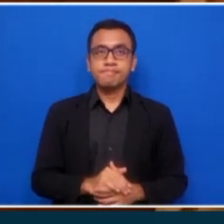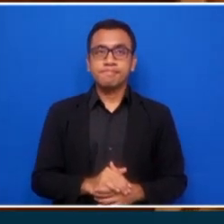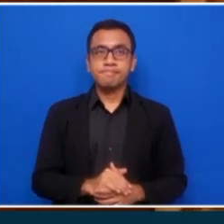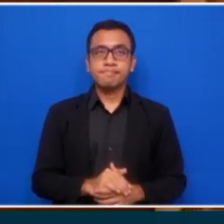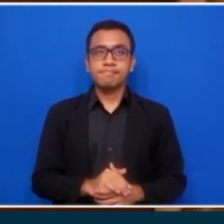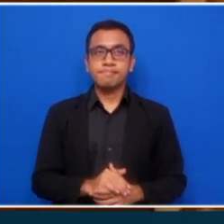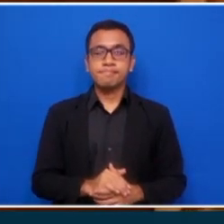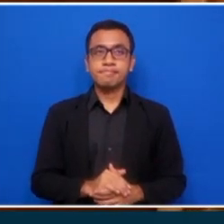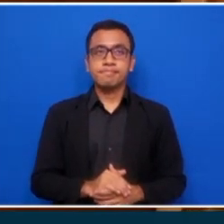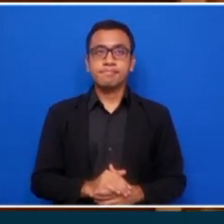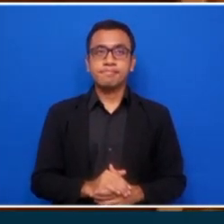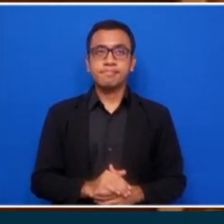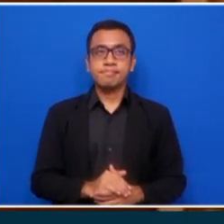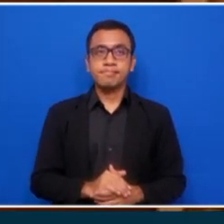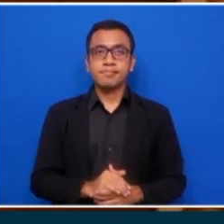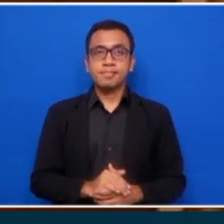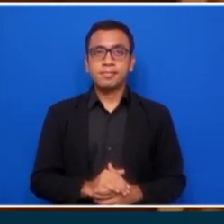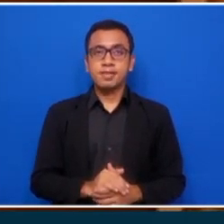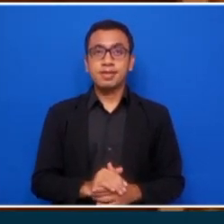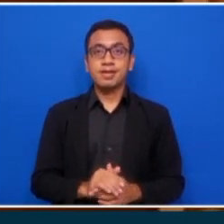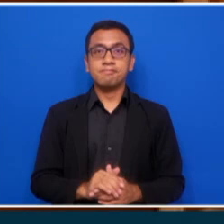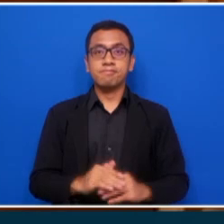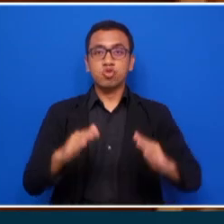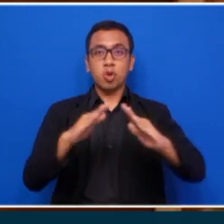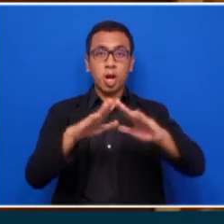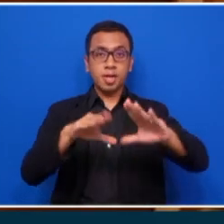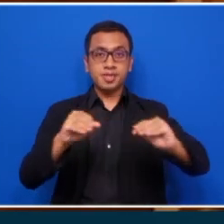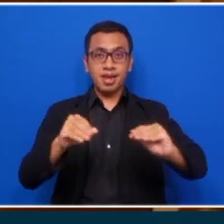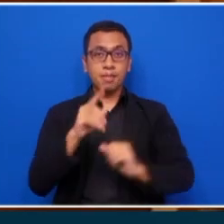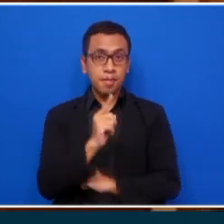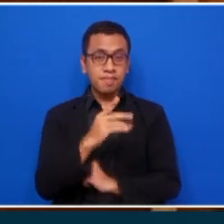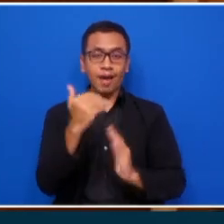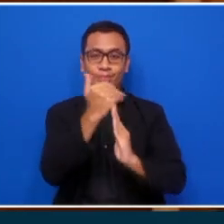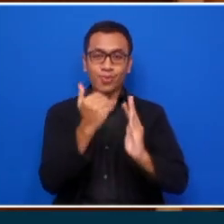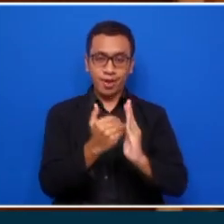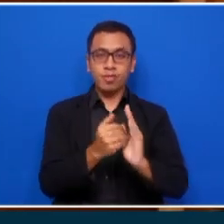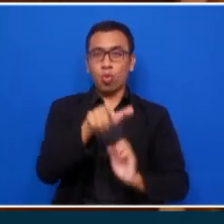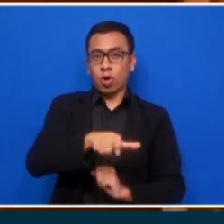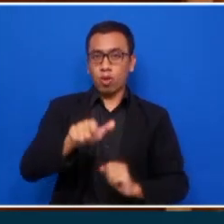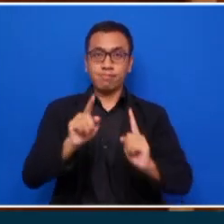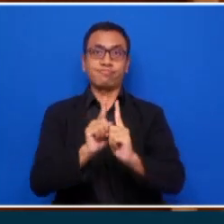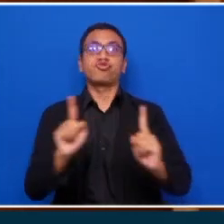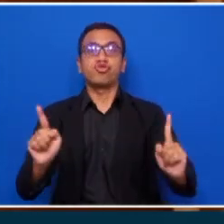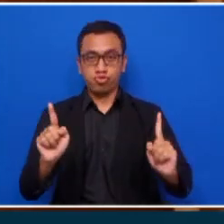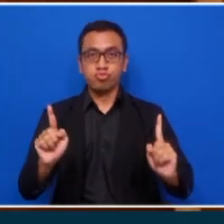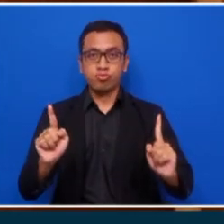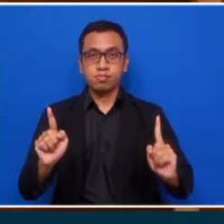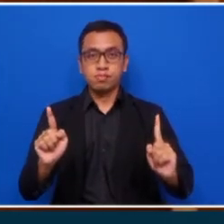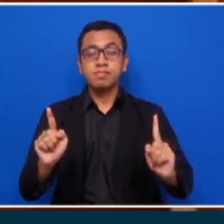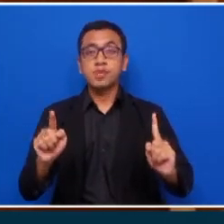kebijakan sosial dan physical distance ini masih diperlukan sehingga dengan